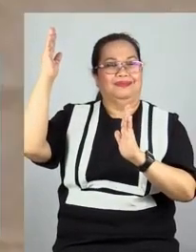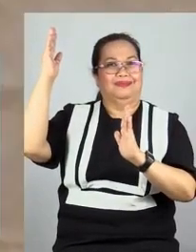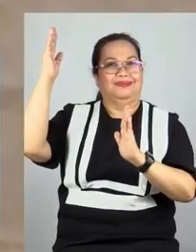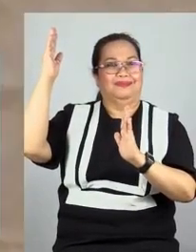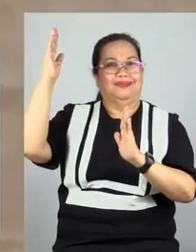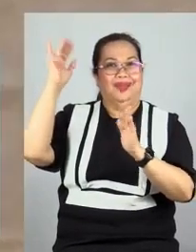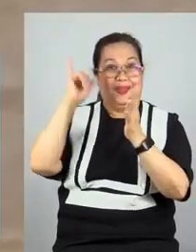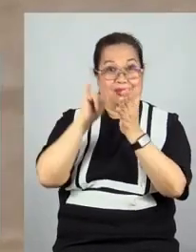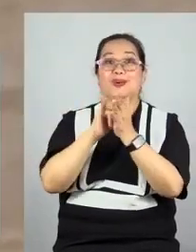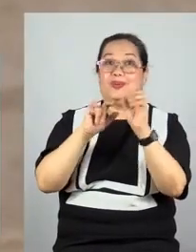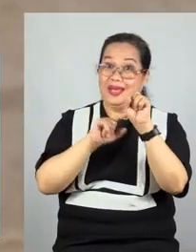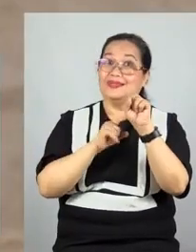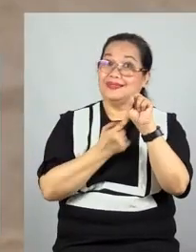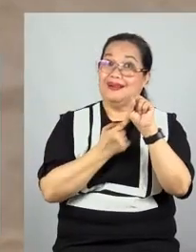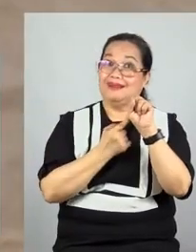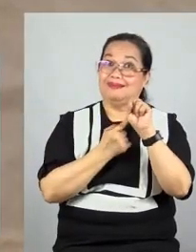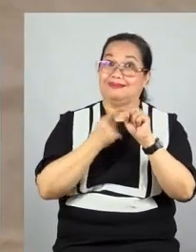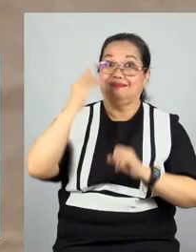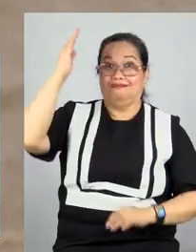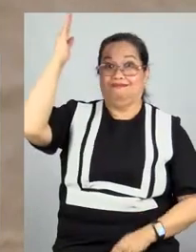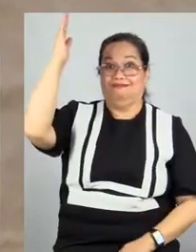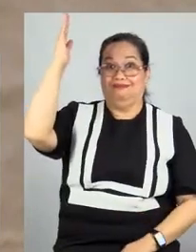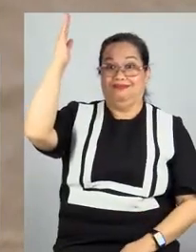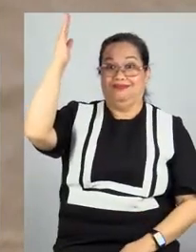So doon siya nagumpisa.